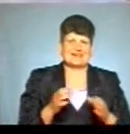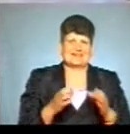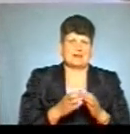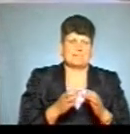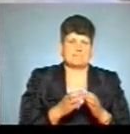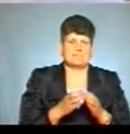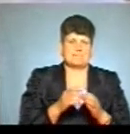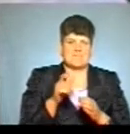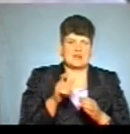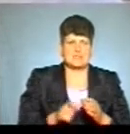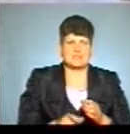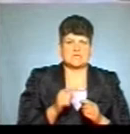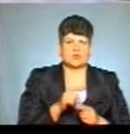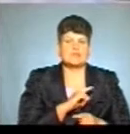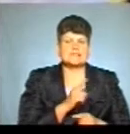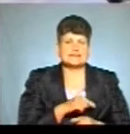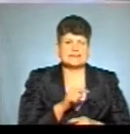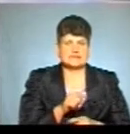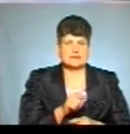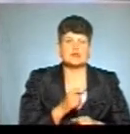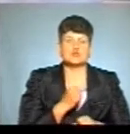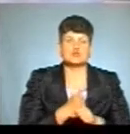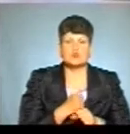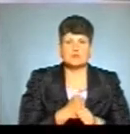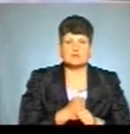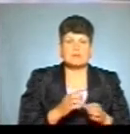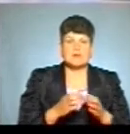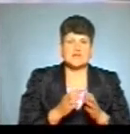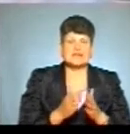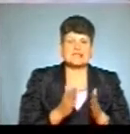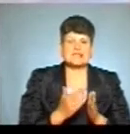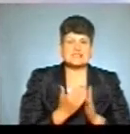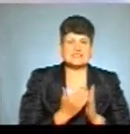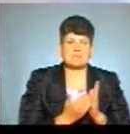тої політичної сили, тим самим зробивши партійний